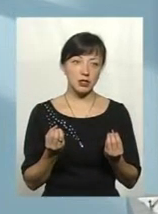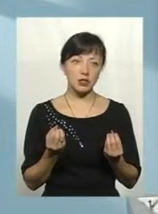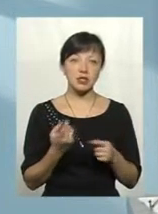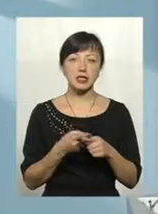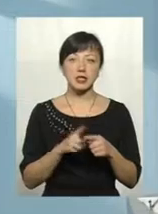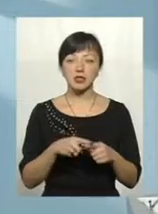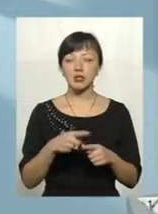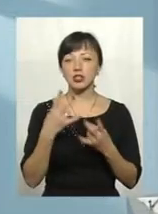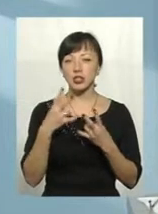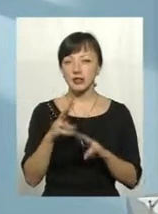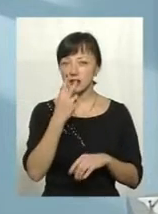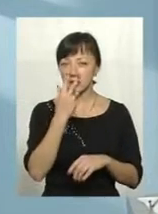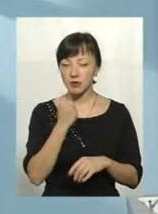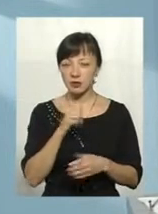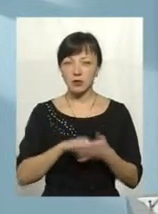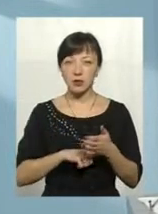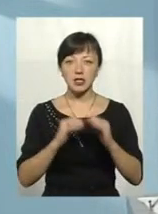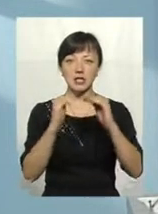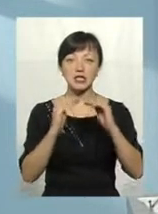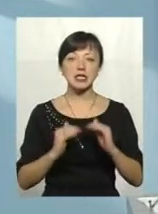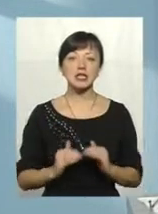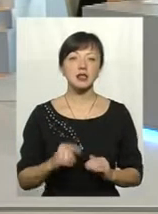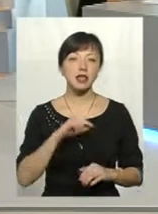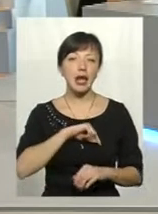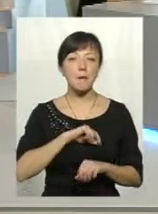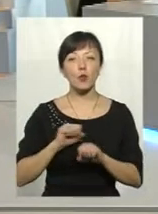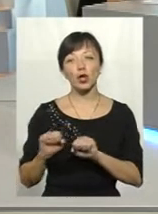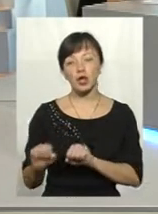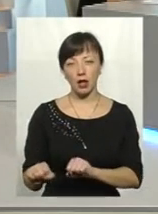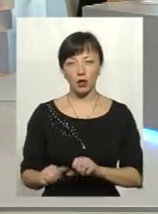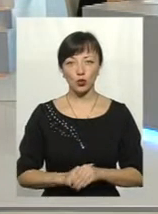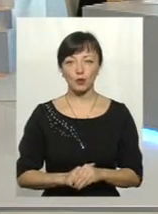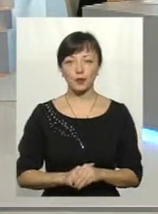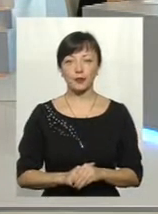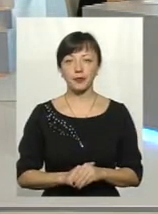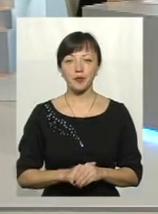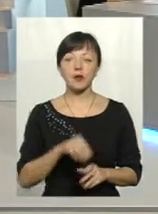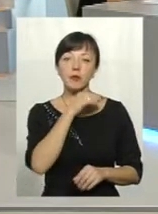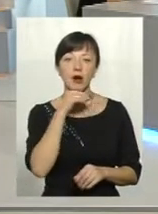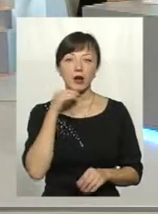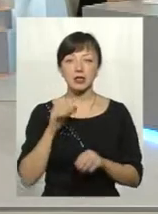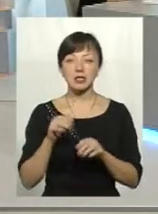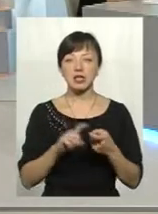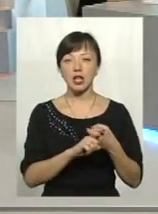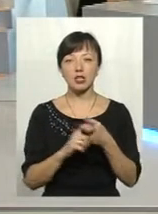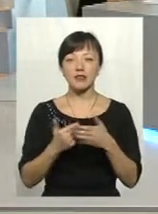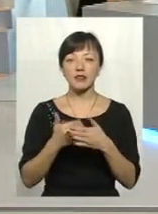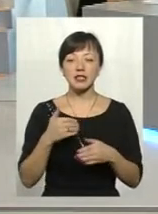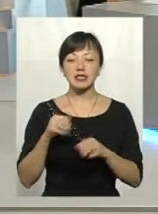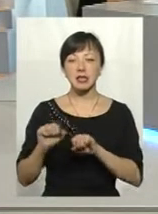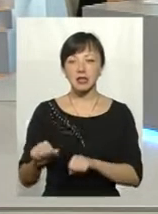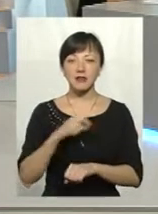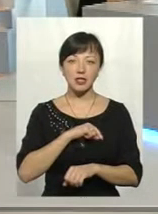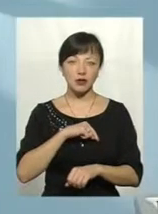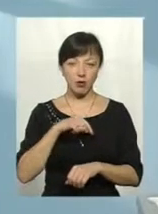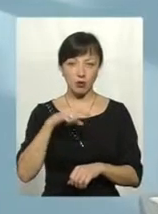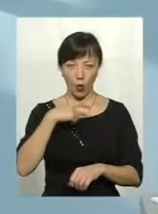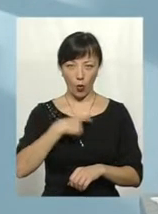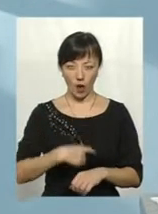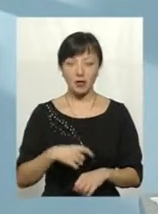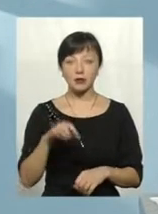звички ведуть до зниження захисних властивостей організму. Дуже багато залежить від захисних властивостей організму. І